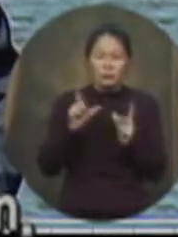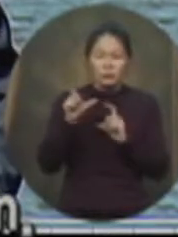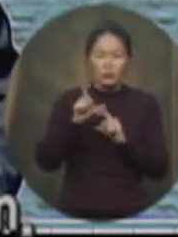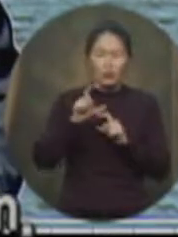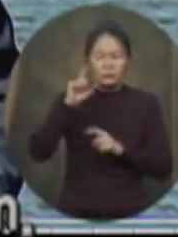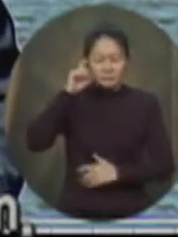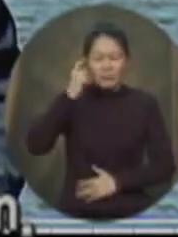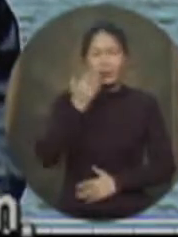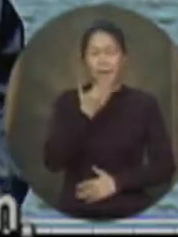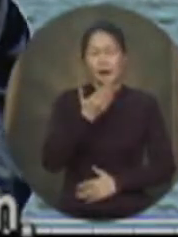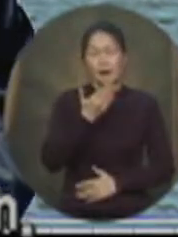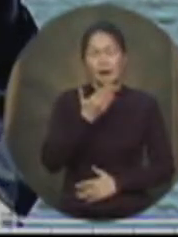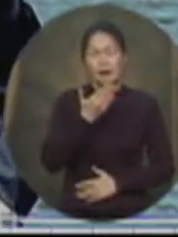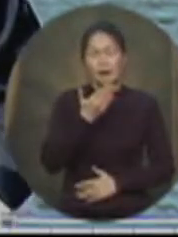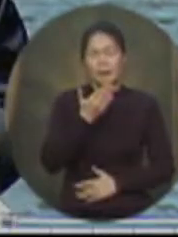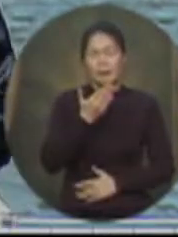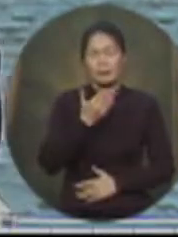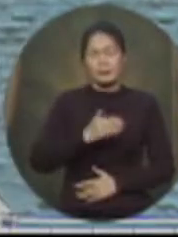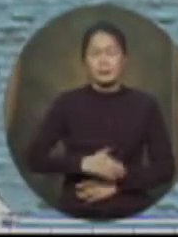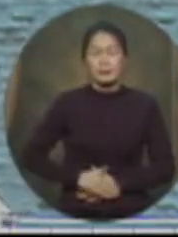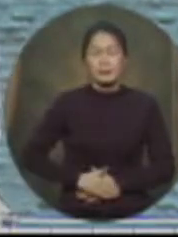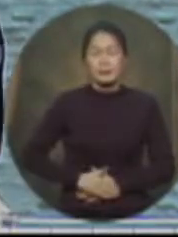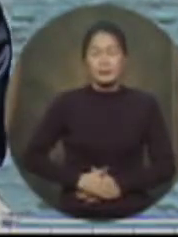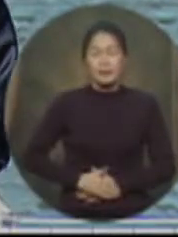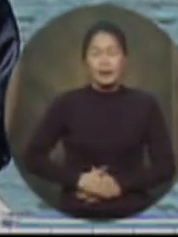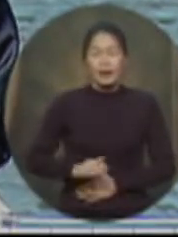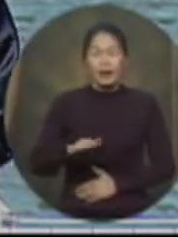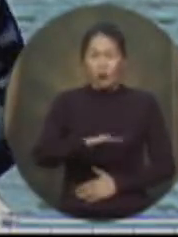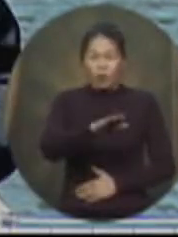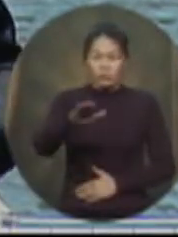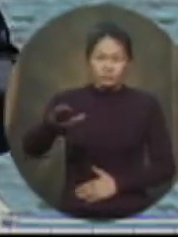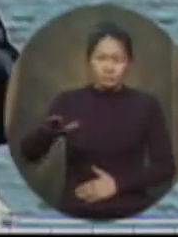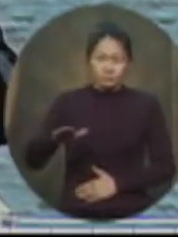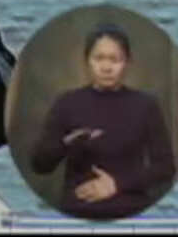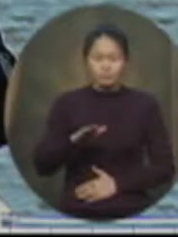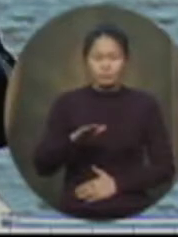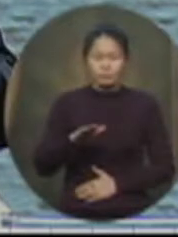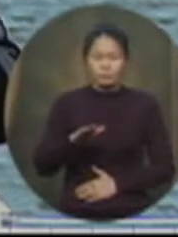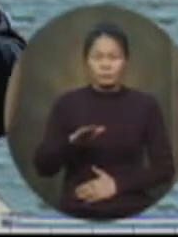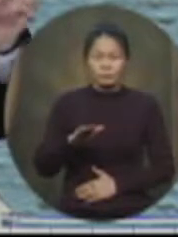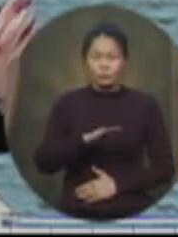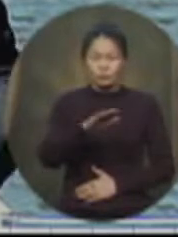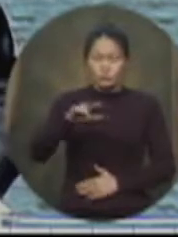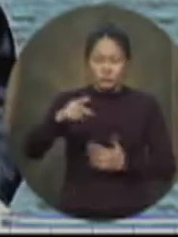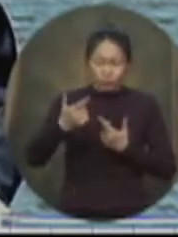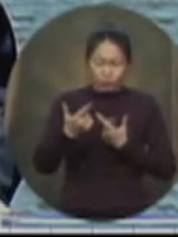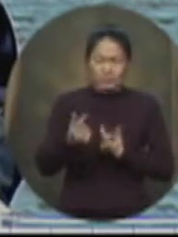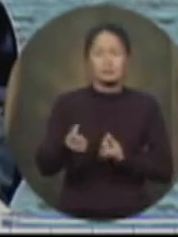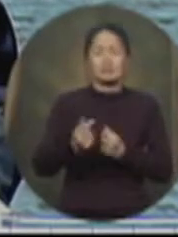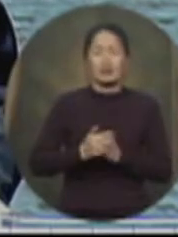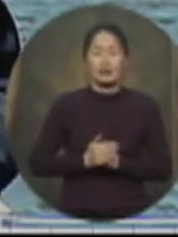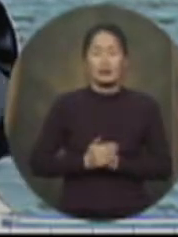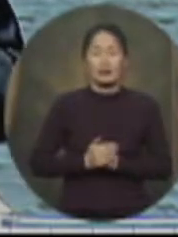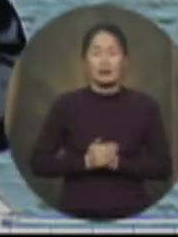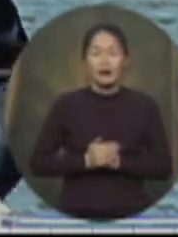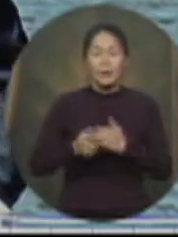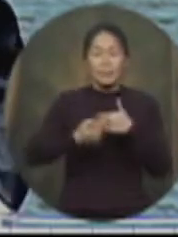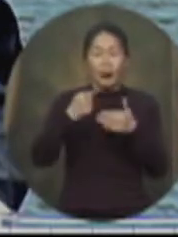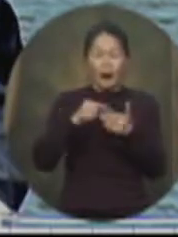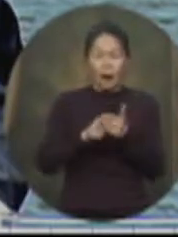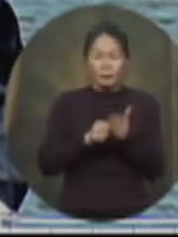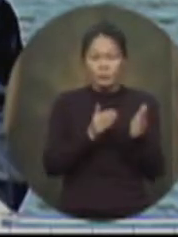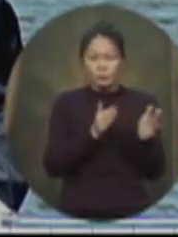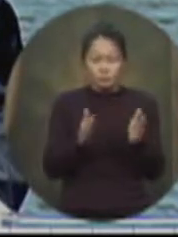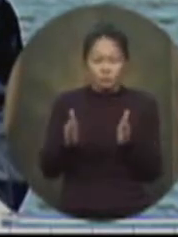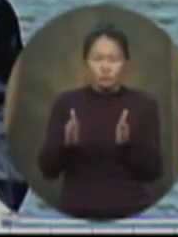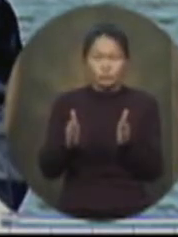있었던 거죠 자 성도 여러분 우리도 똑같습니다 마음의 준비가